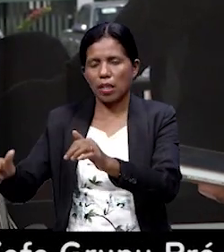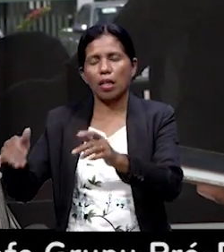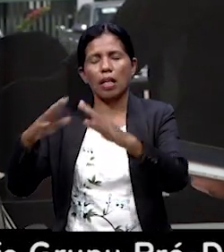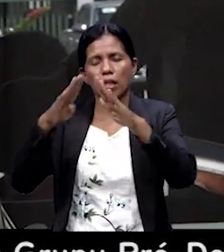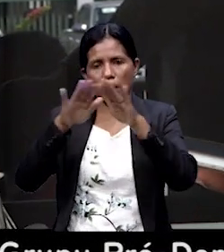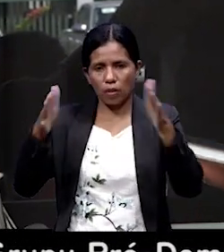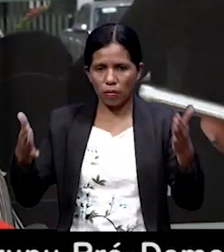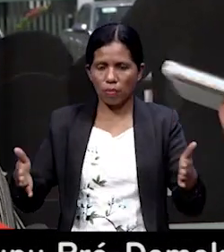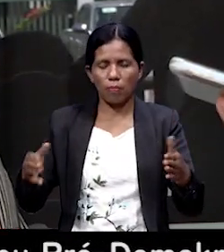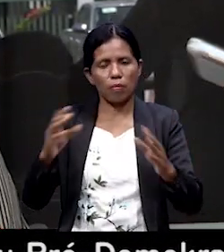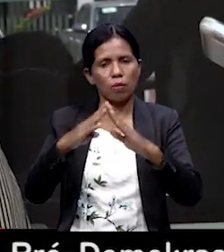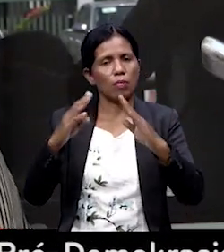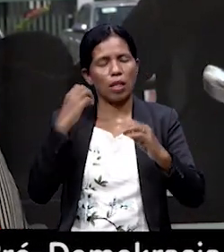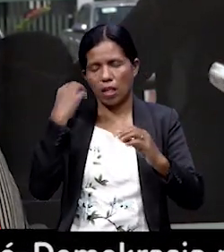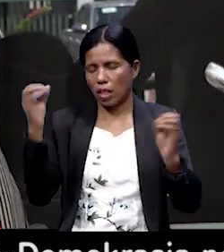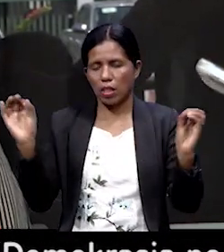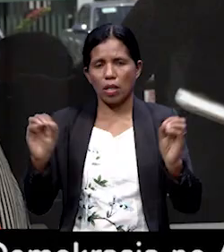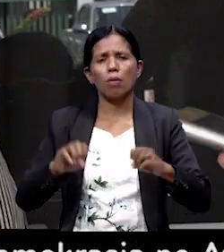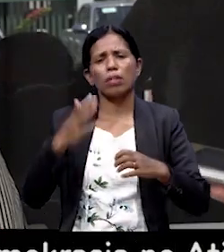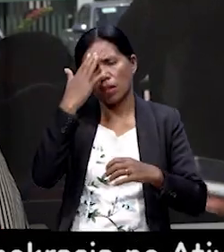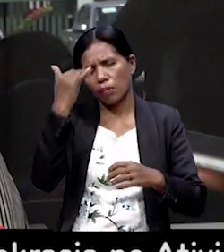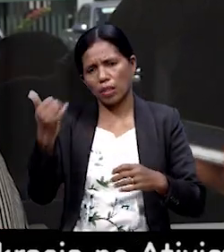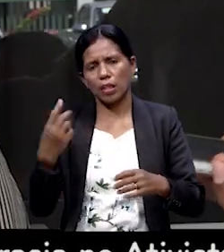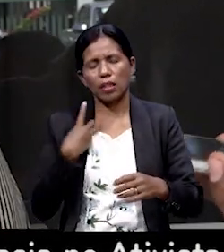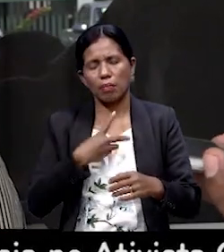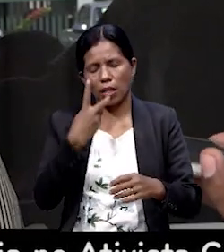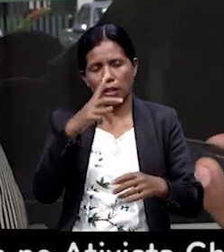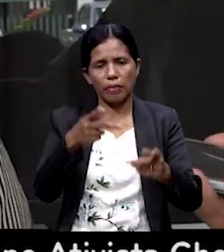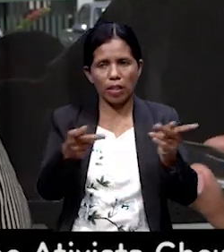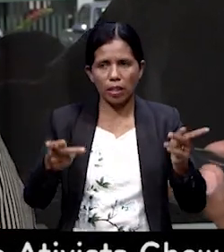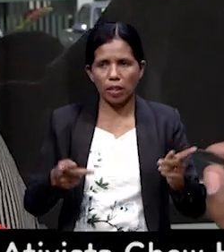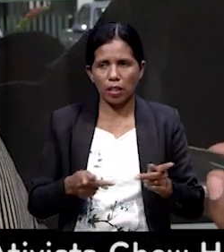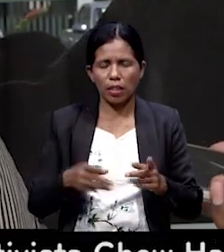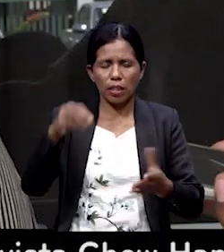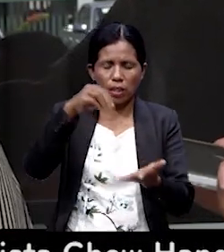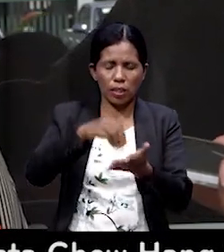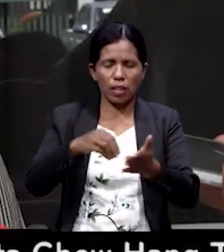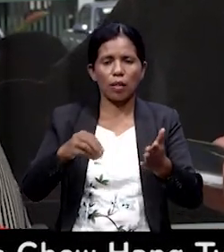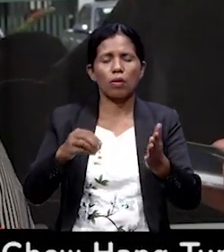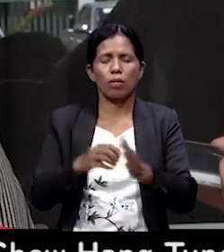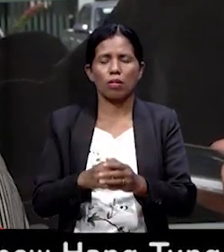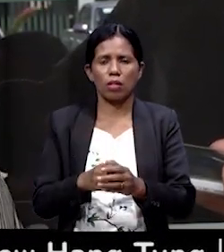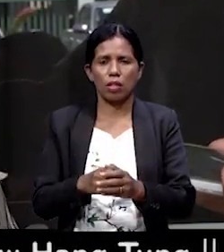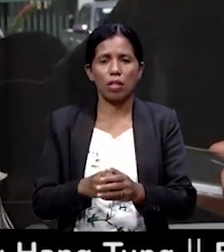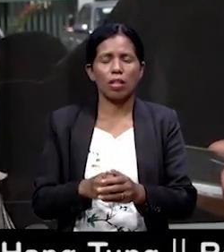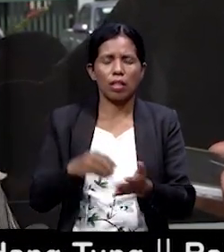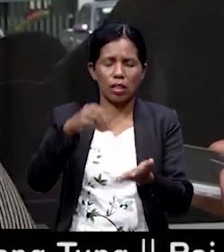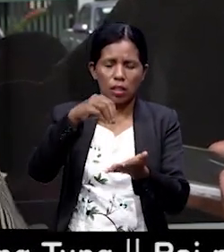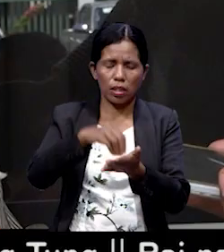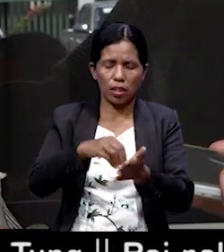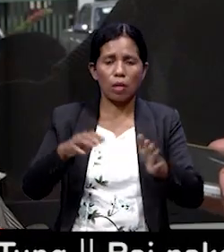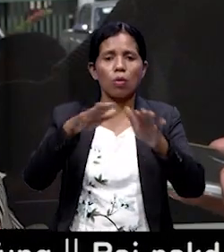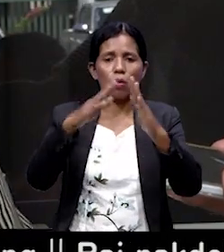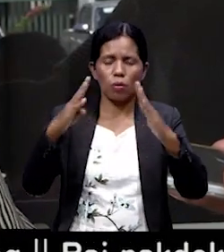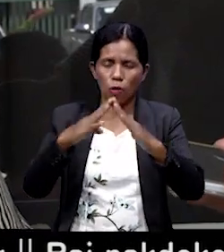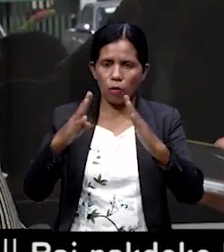sira berresolve tamba saira Nomeria ita tu bahalo survei dit fatini da para tu koloka umai de keho 3 militar ka 4 militar halo itu uma baraka wanda